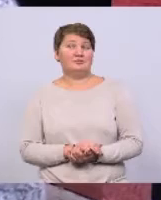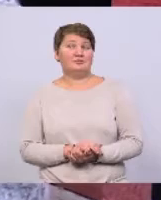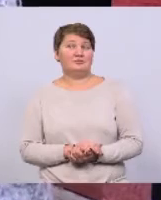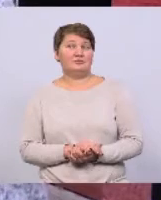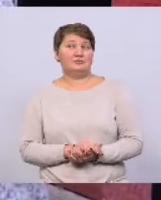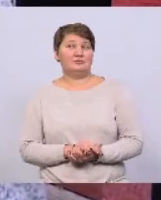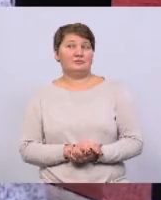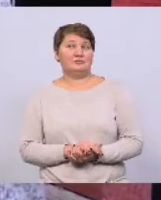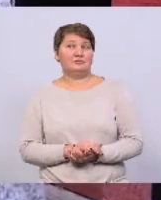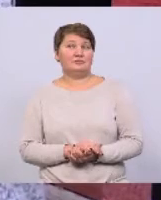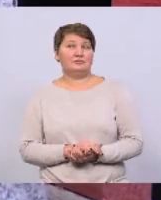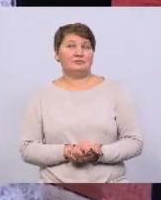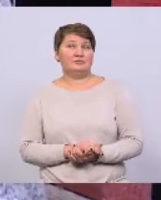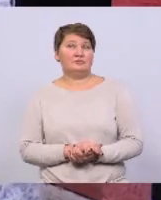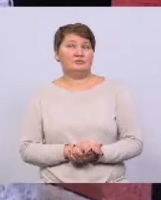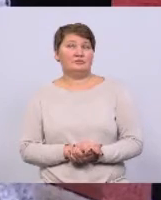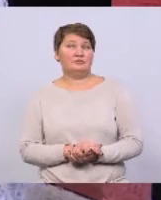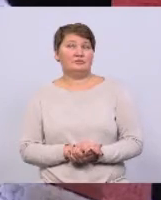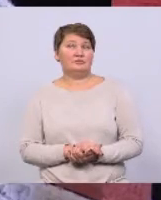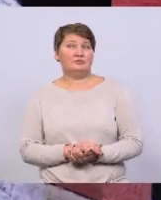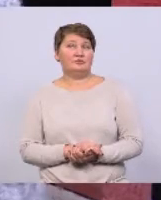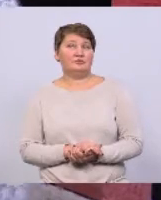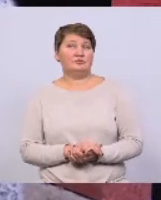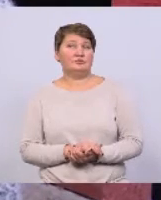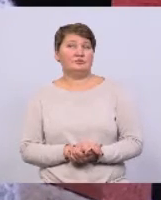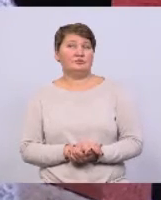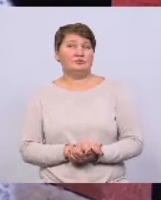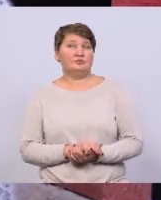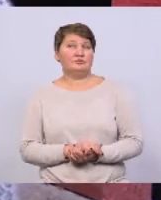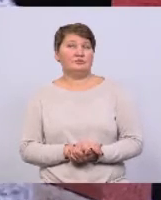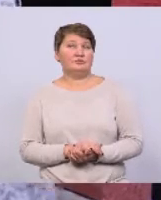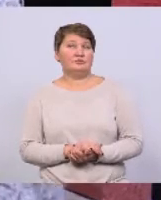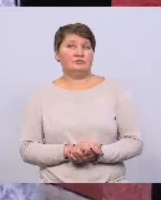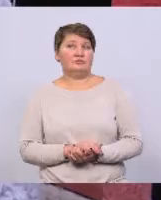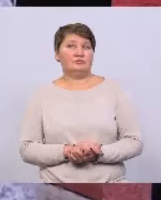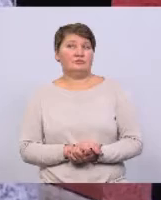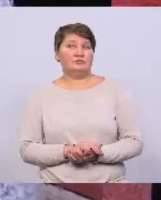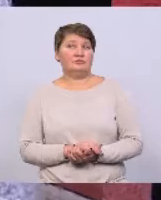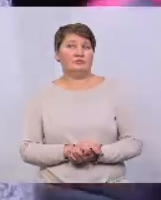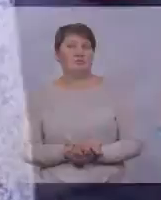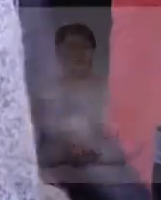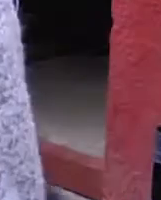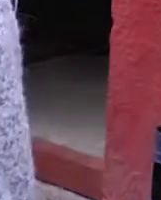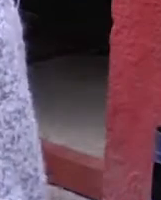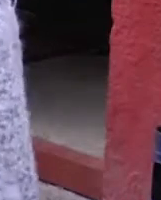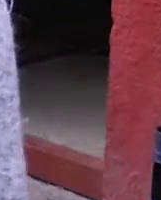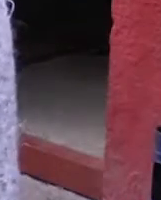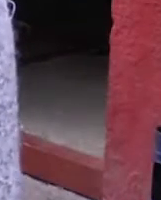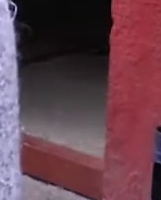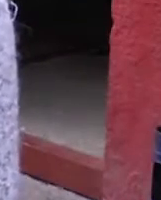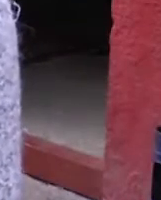за еко, тобто вони щось роблять таке, що не шкодить навколишньому середовищу. Це дуже круто, тому що вони будують бізнес